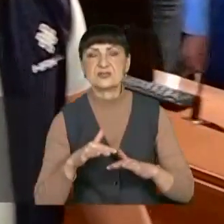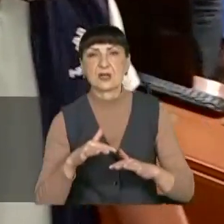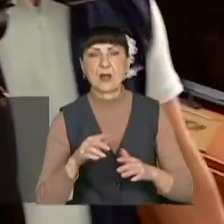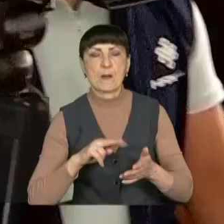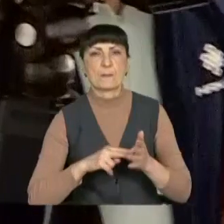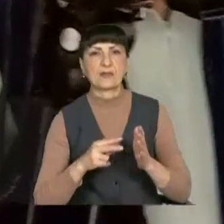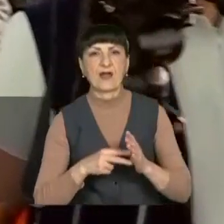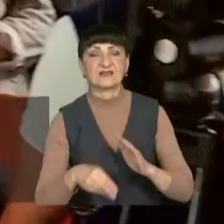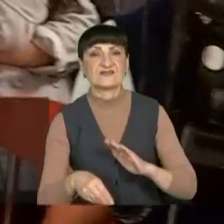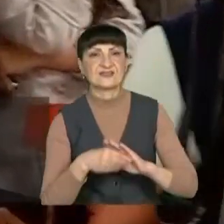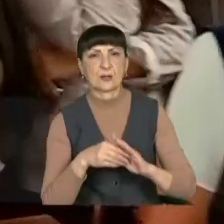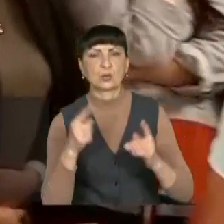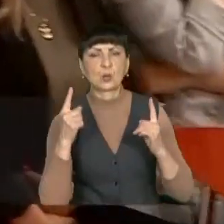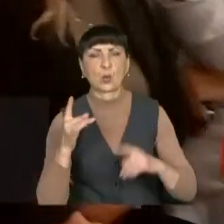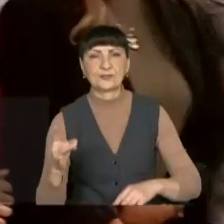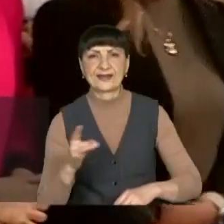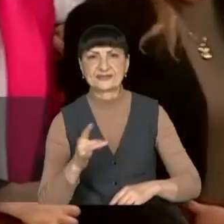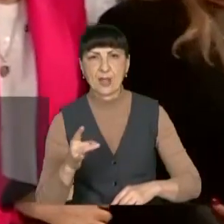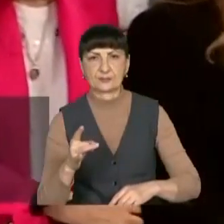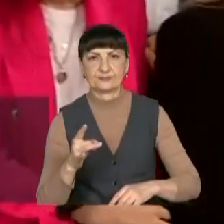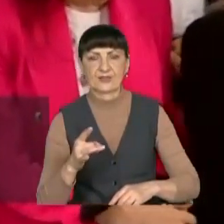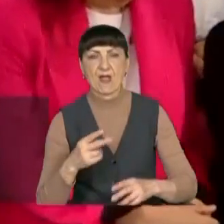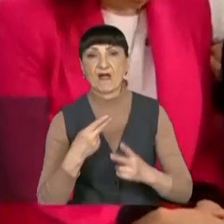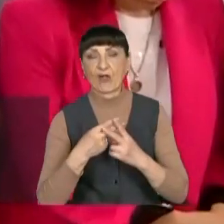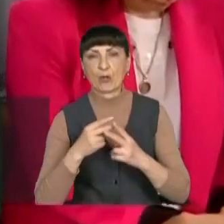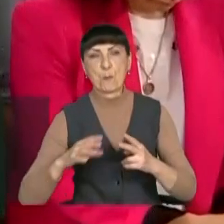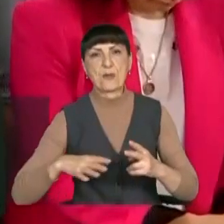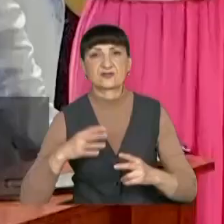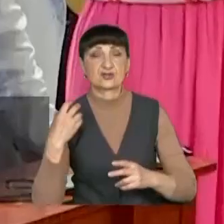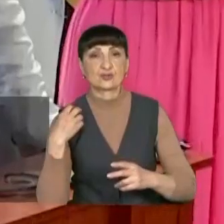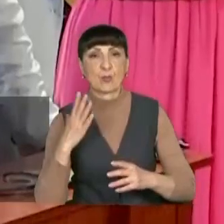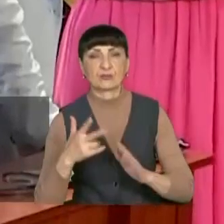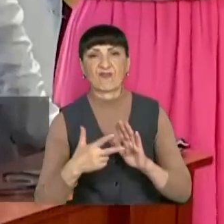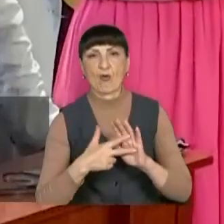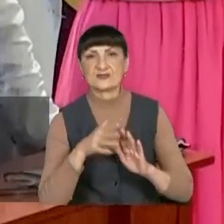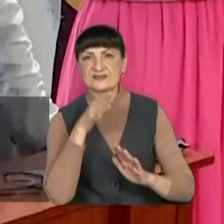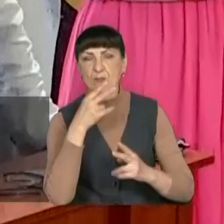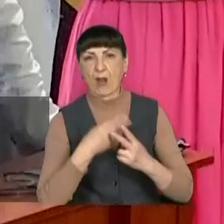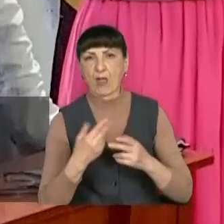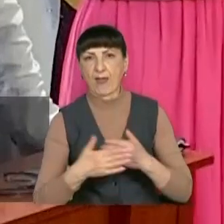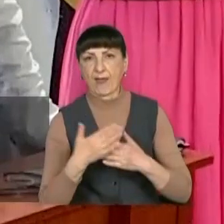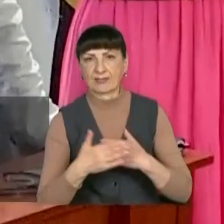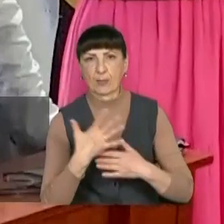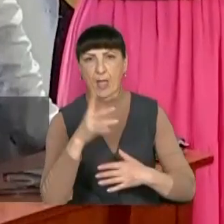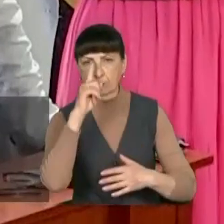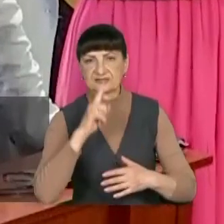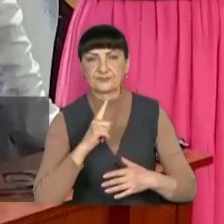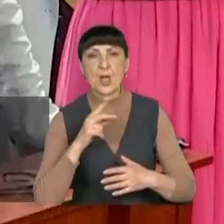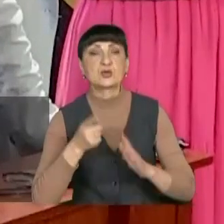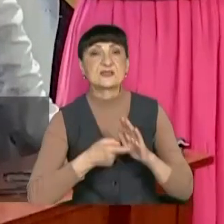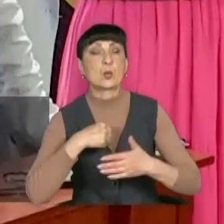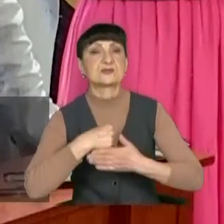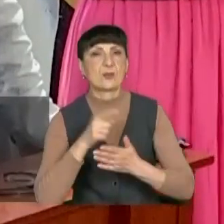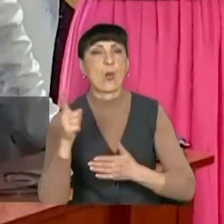на отдачу взятки в особо крупном размере. В колонии бывший чиновник проведет 8 лет и 5 месяцев. Следствие установило, что